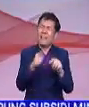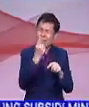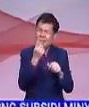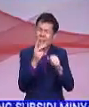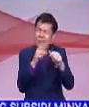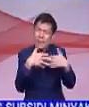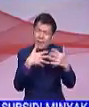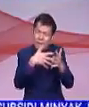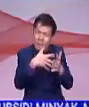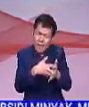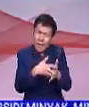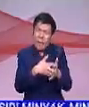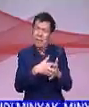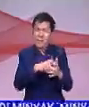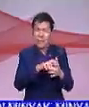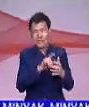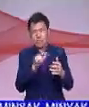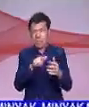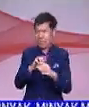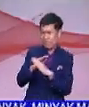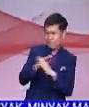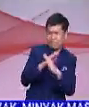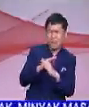dalam mendapatkan penyudah.